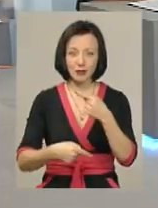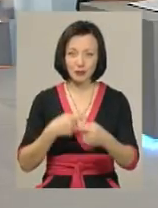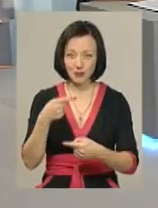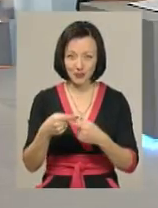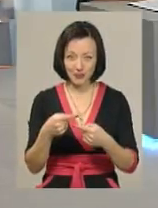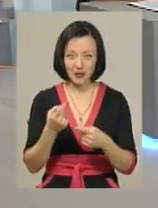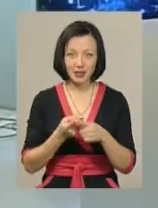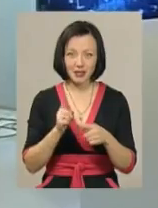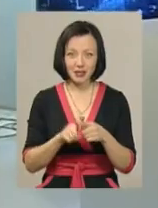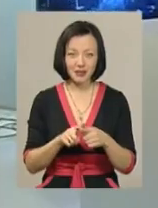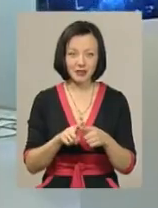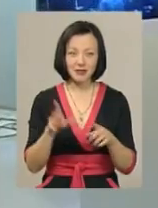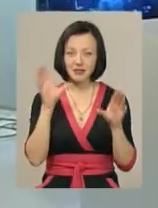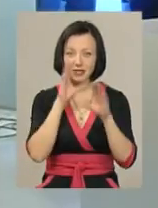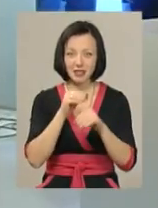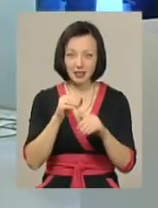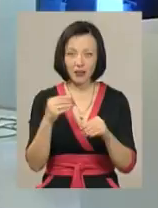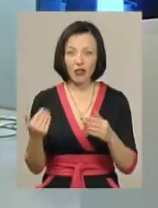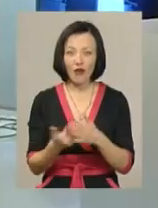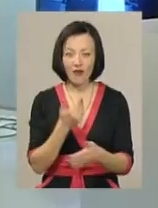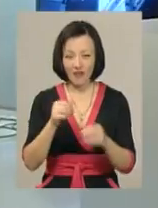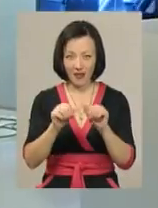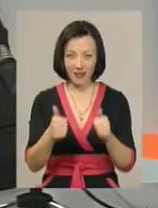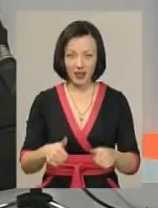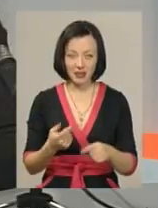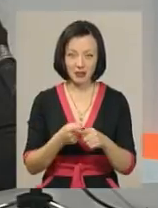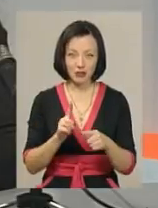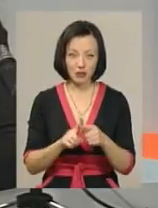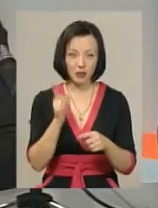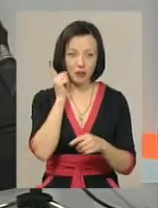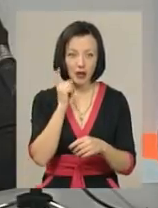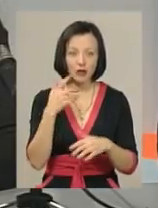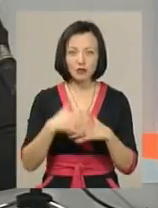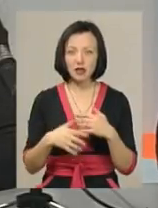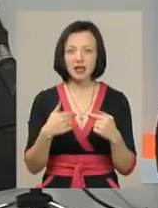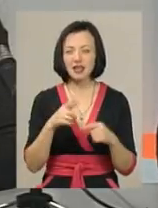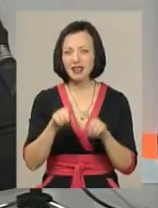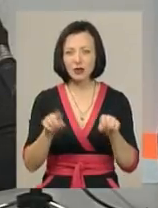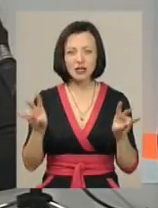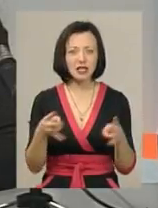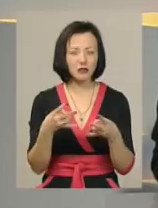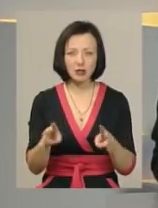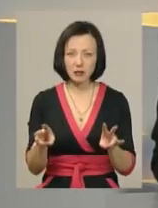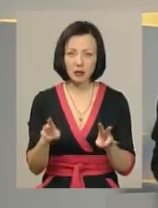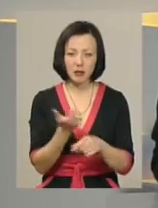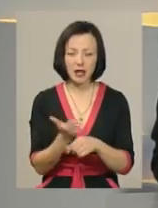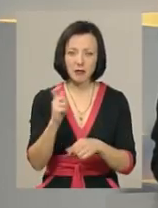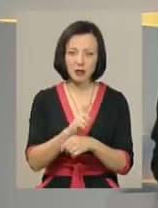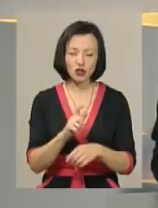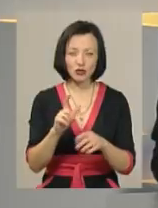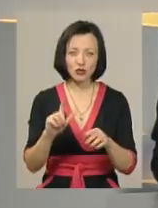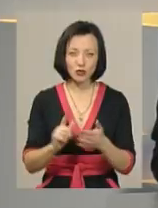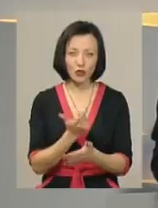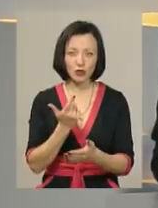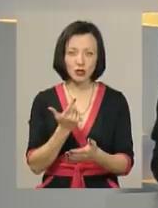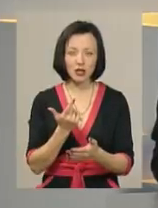рік якщо па вий нова нова версія цього айфо розумієте тому іноді не потрібно перебільшувати знову ж